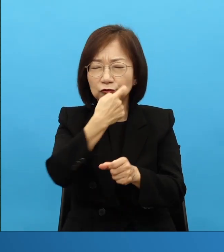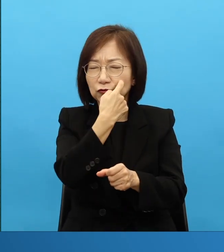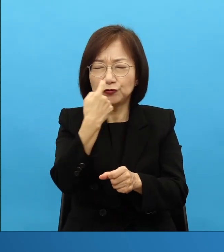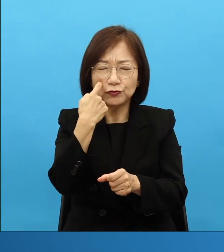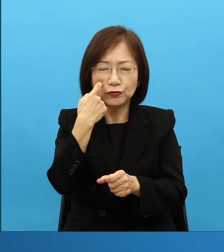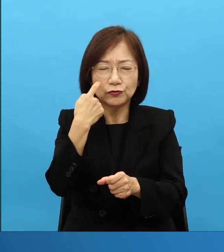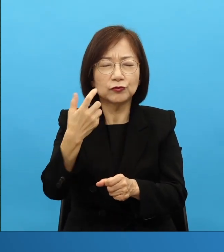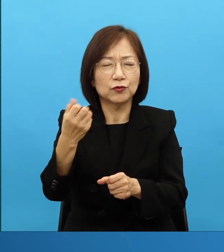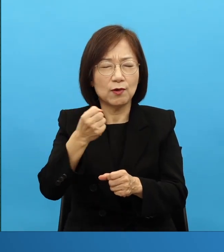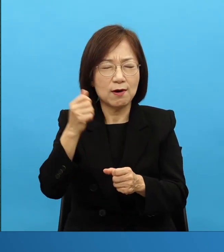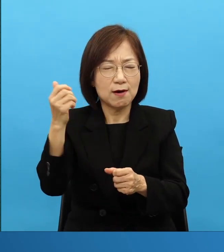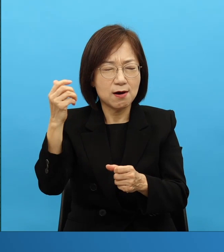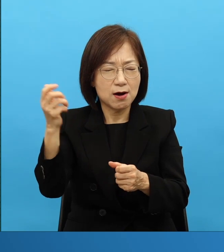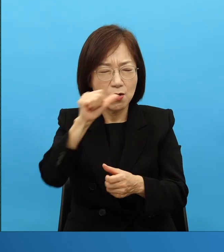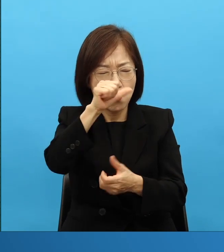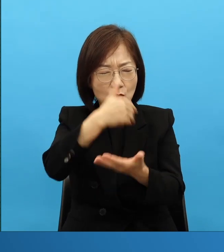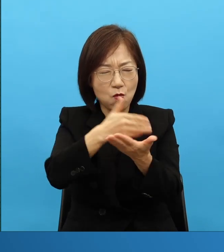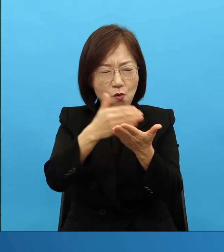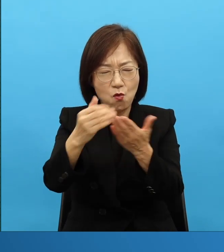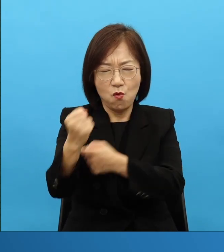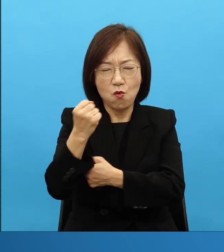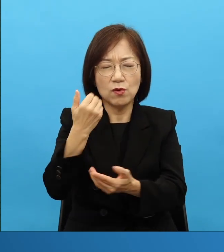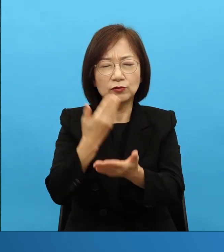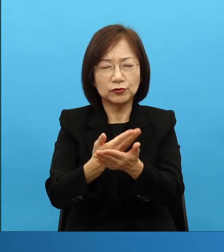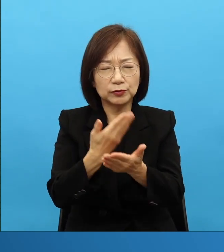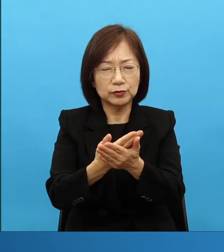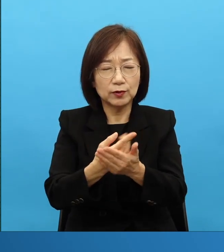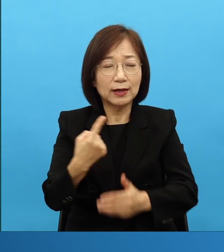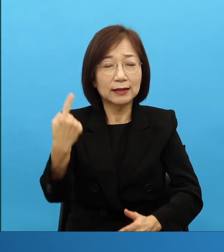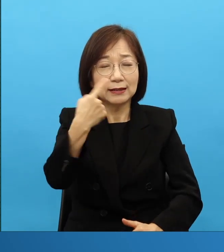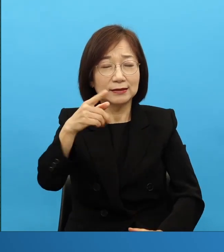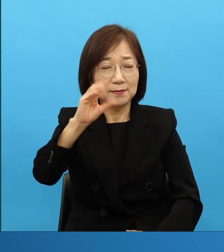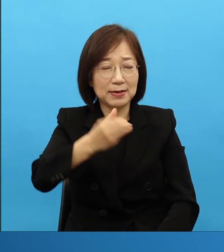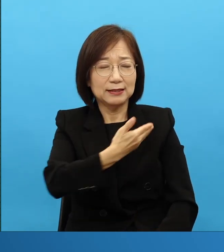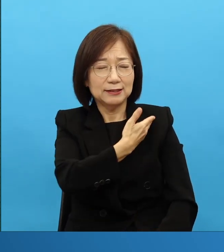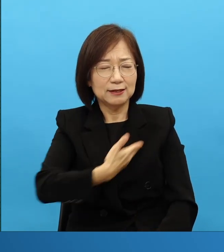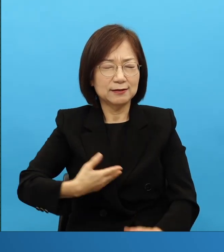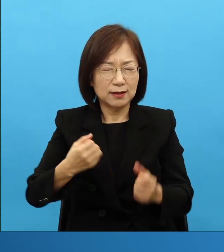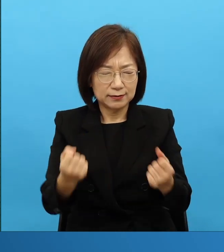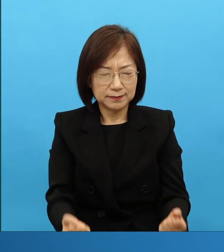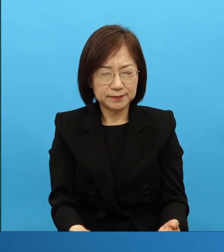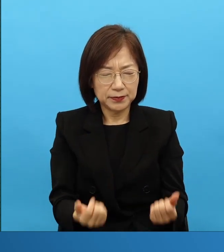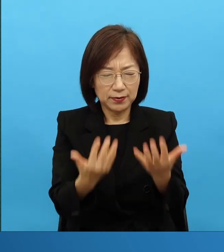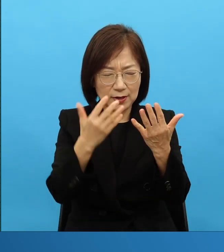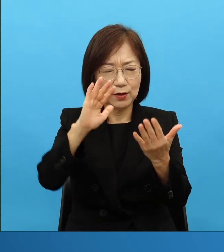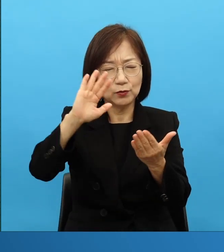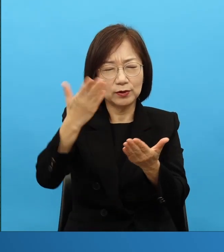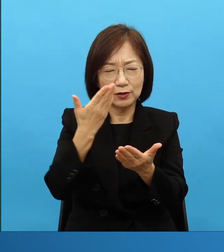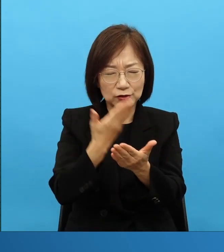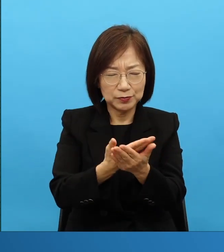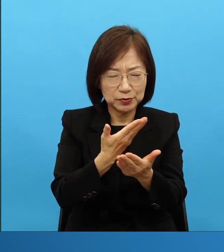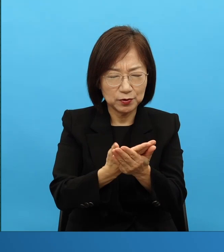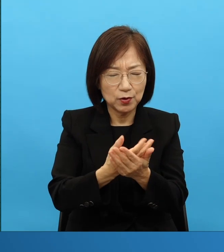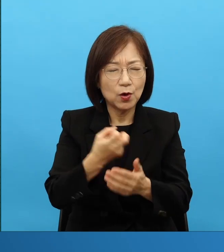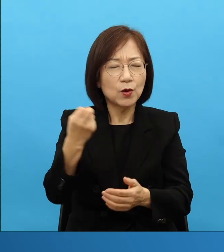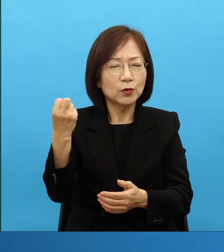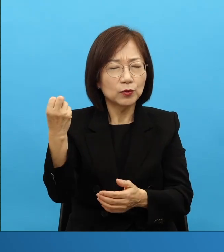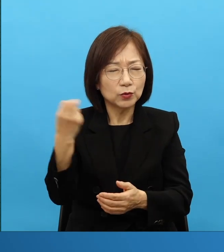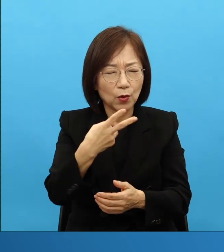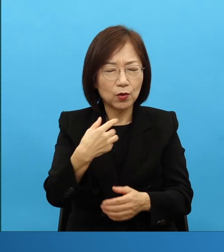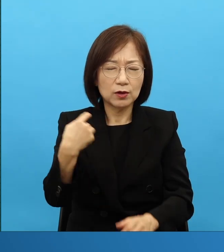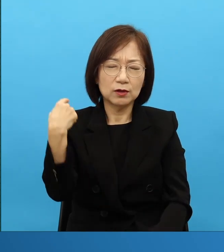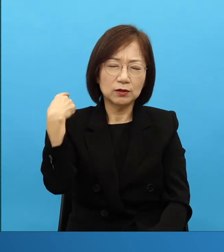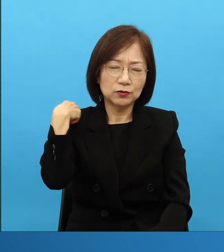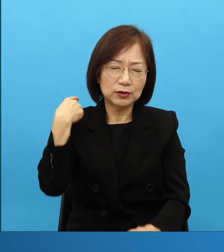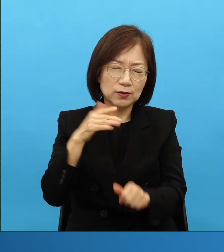1천만 제자를 붙여 주옵시고 이 일을 뒷받침하시는 담임 목사님을 비롯한 모든 목회자들에게 장자의